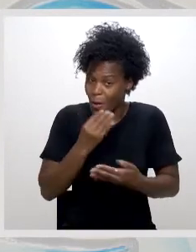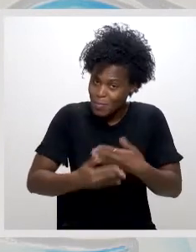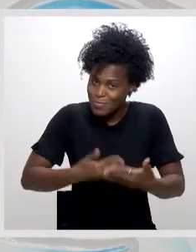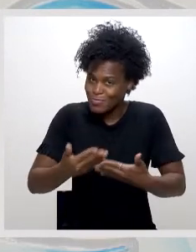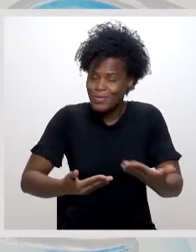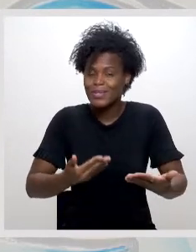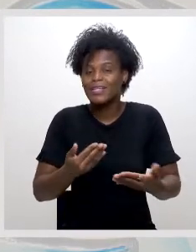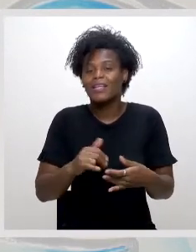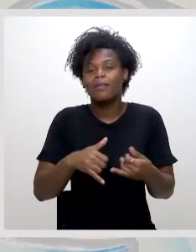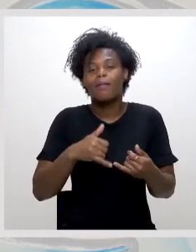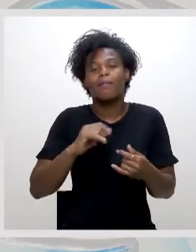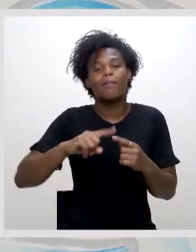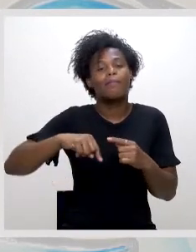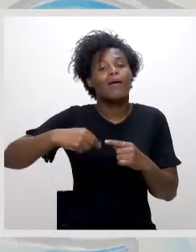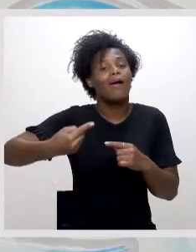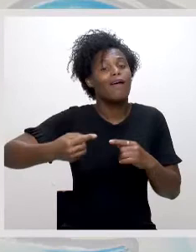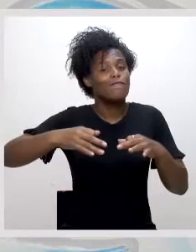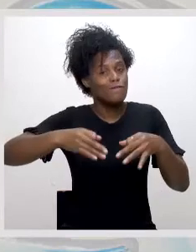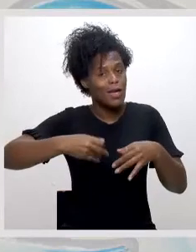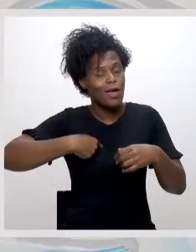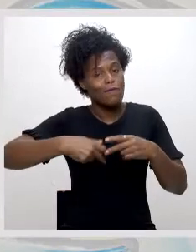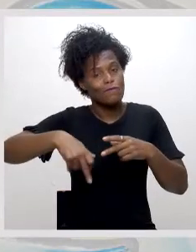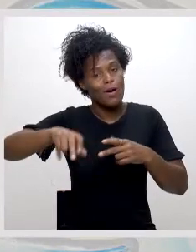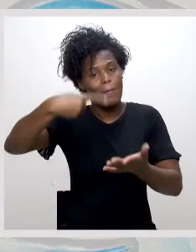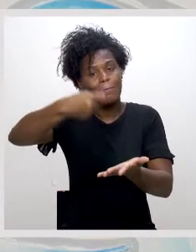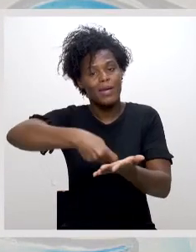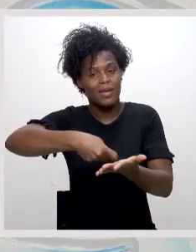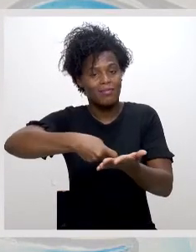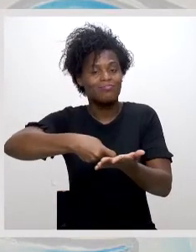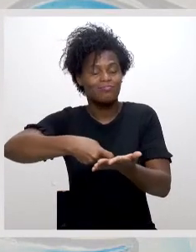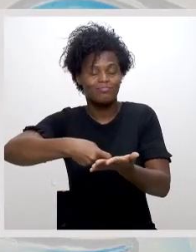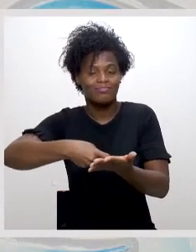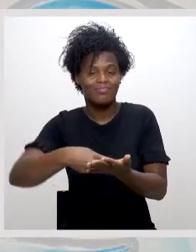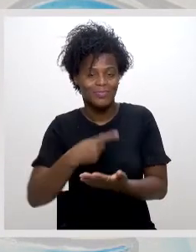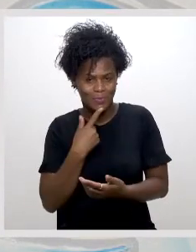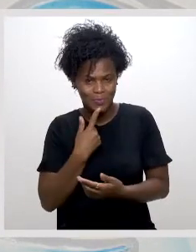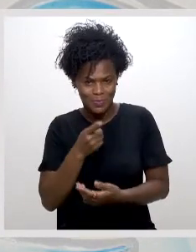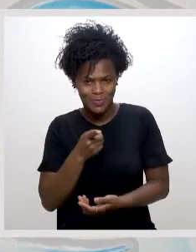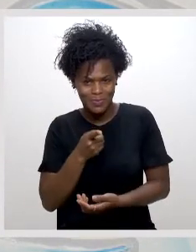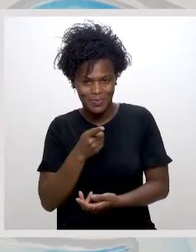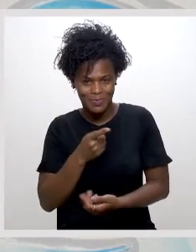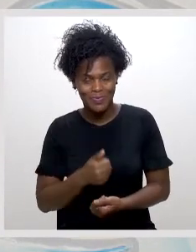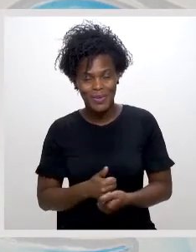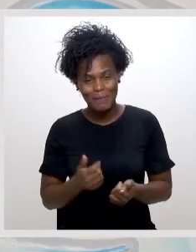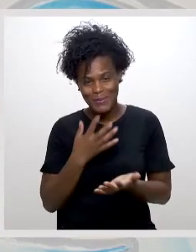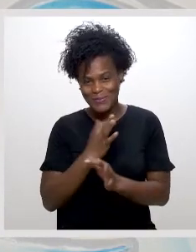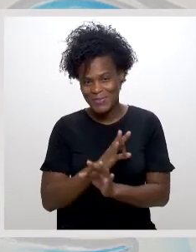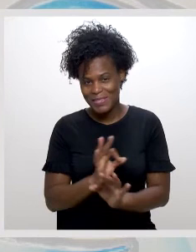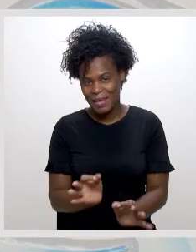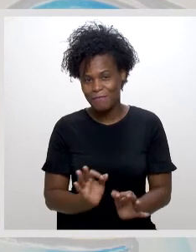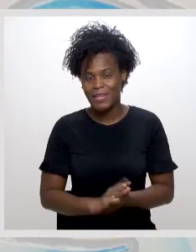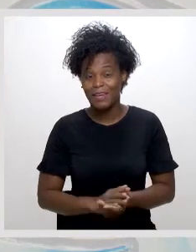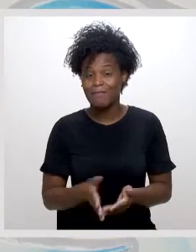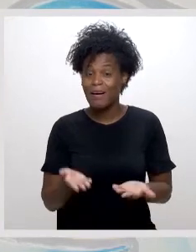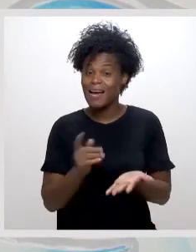et après avoir terminé, je suis allée payer l'addition. N'est-ce pas? Tu as compris? Magnifique. On va faire